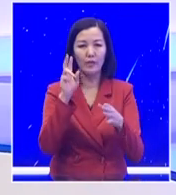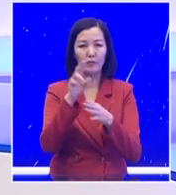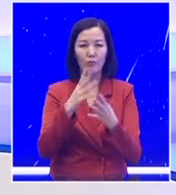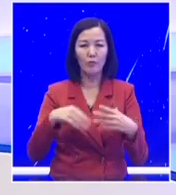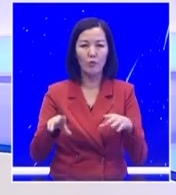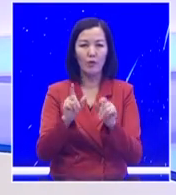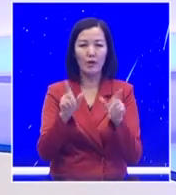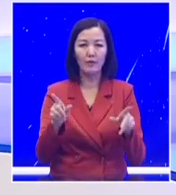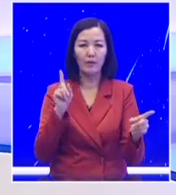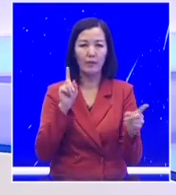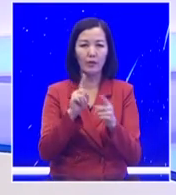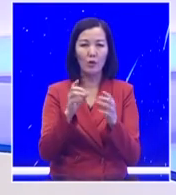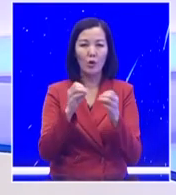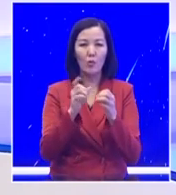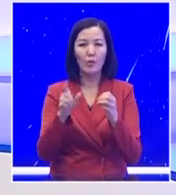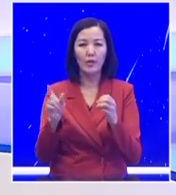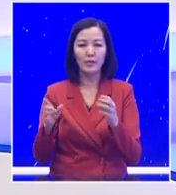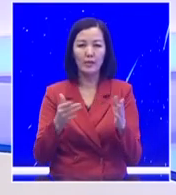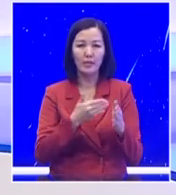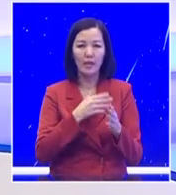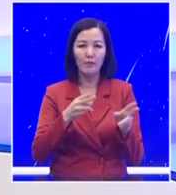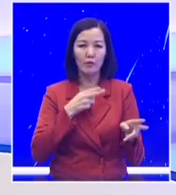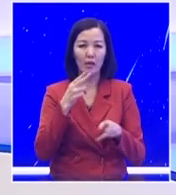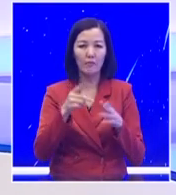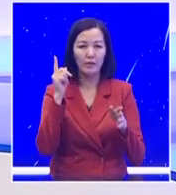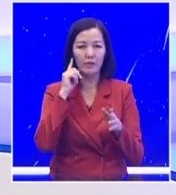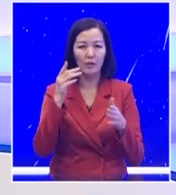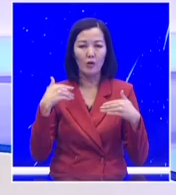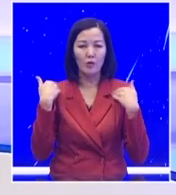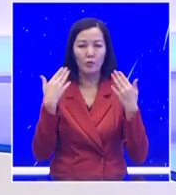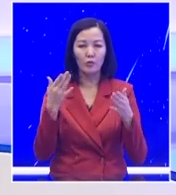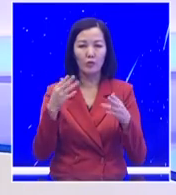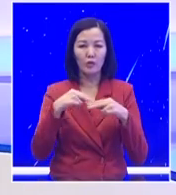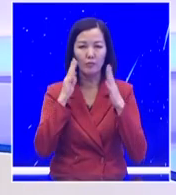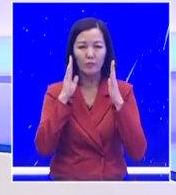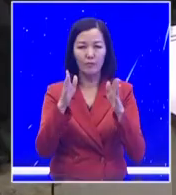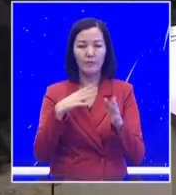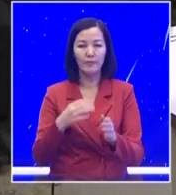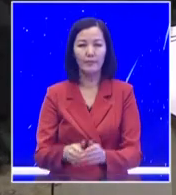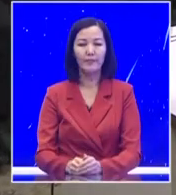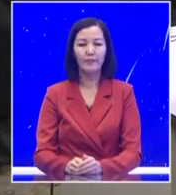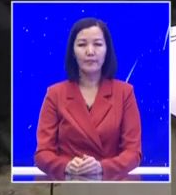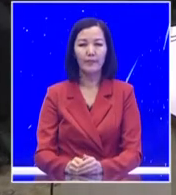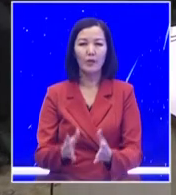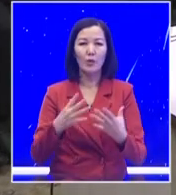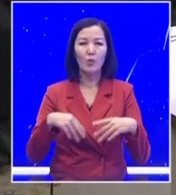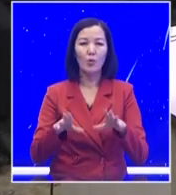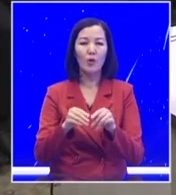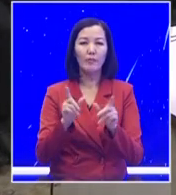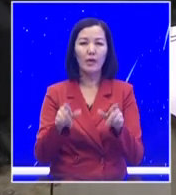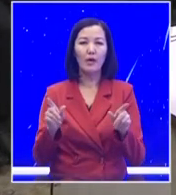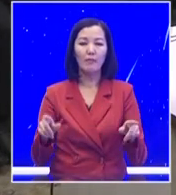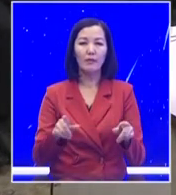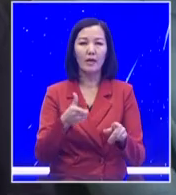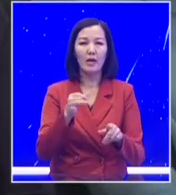қабылда өткізді. Оңға жуық азаматтың талап тілегін тыңдады, ұсыныстарына құлақ түрді. Қоғамдық қабылдауға алғашқы болып